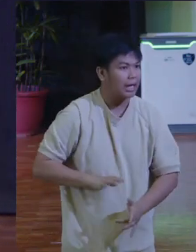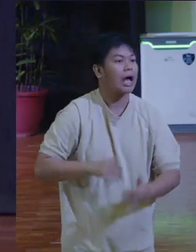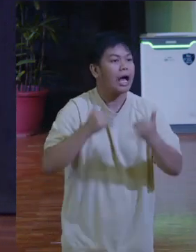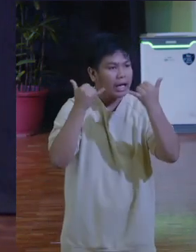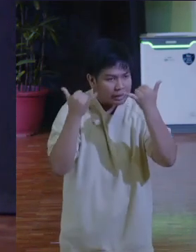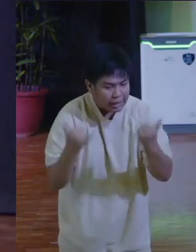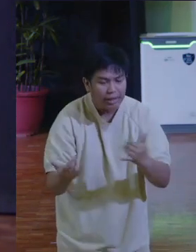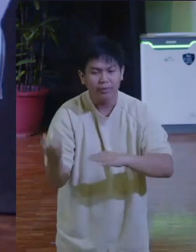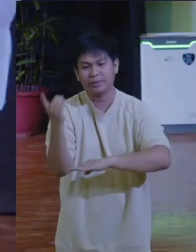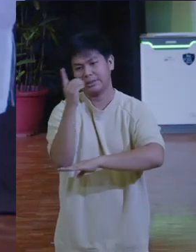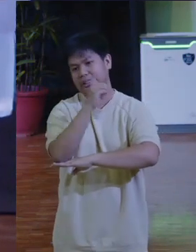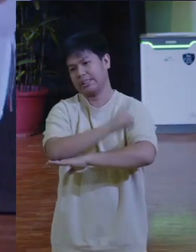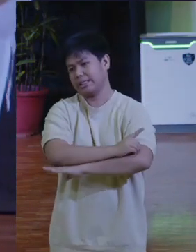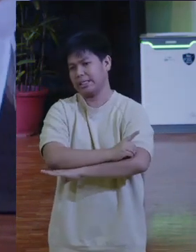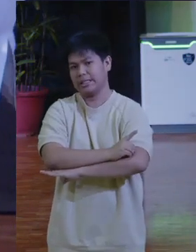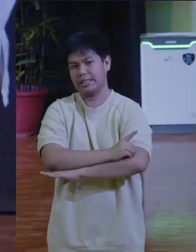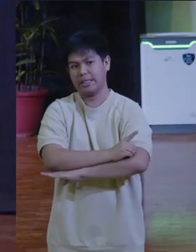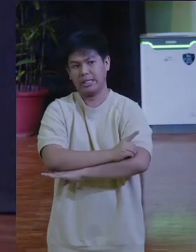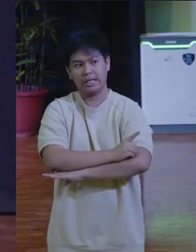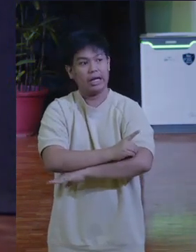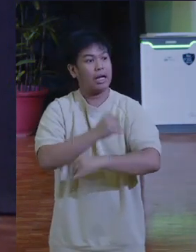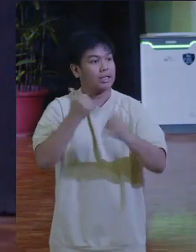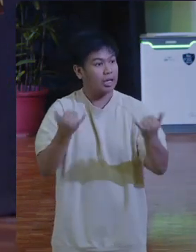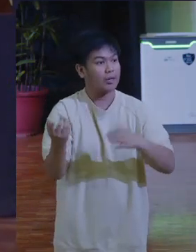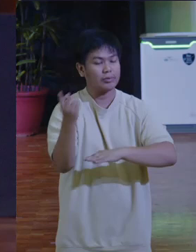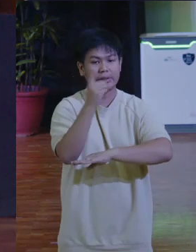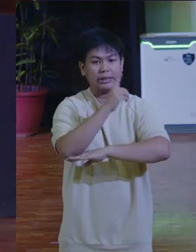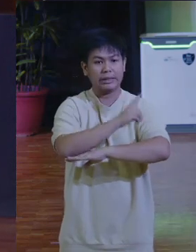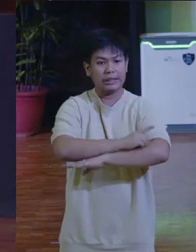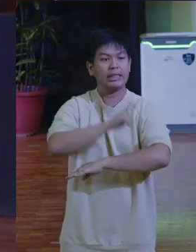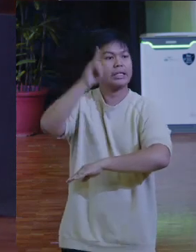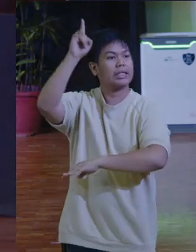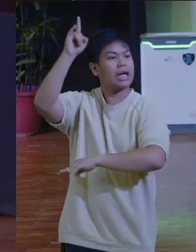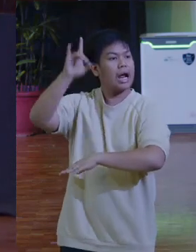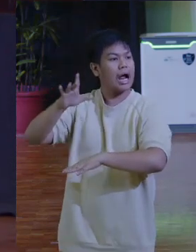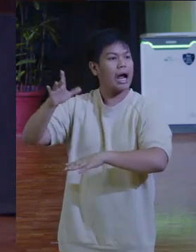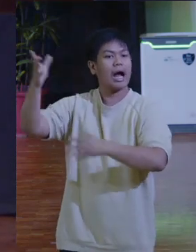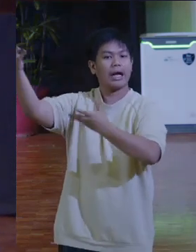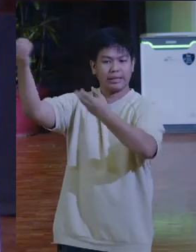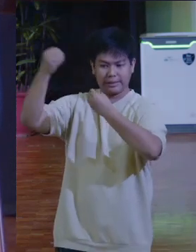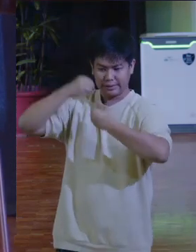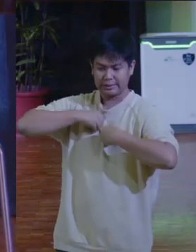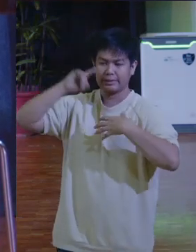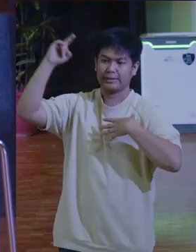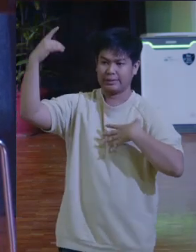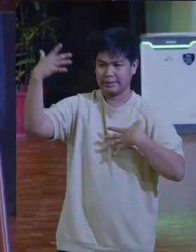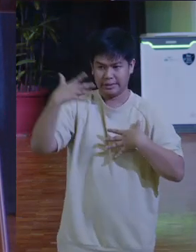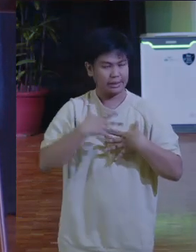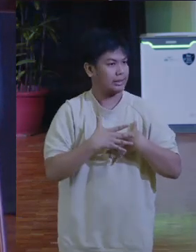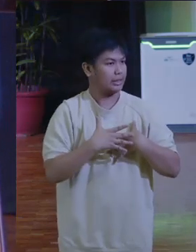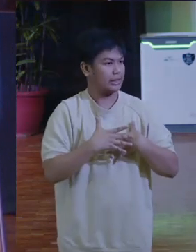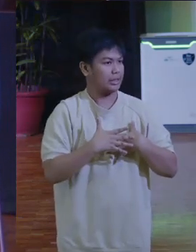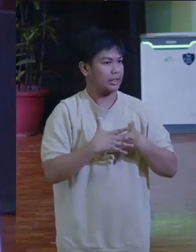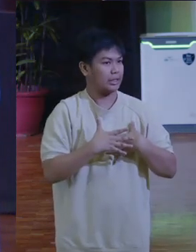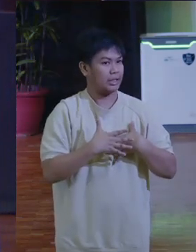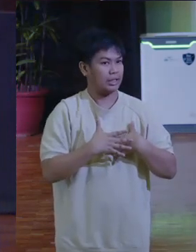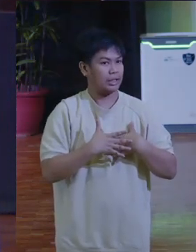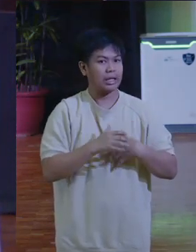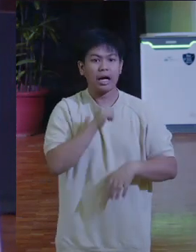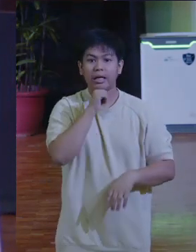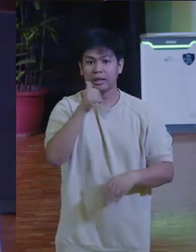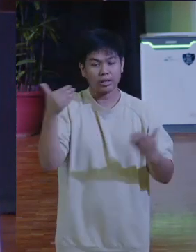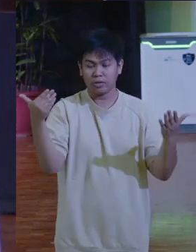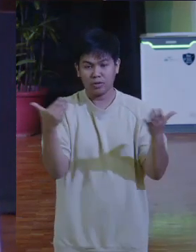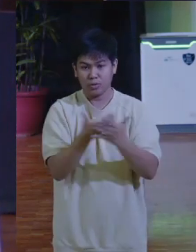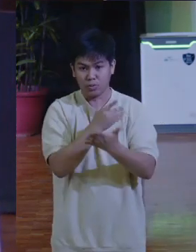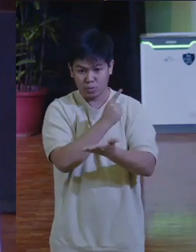the day of salvation. Today is the year of the Lord's favor. Hindi lang isang bagong